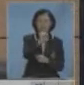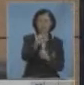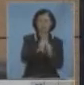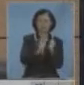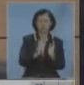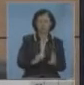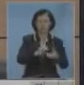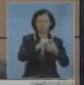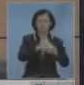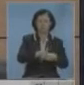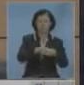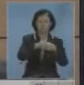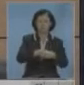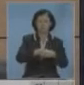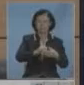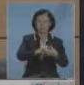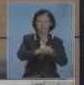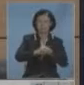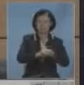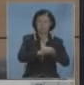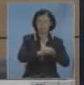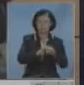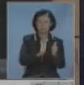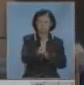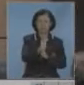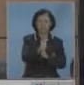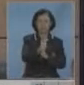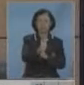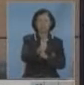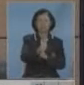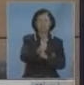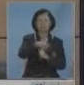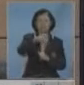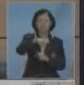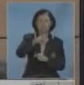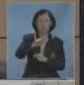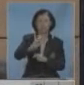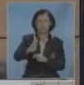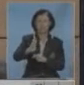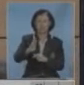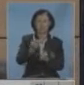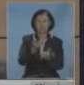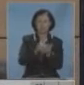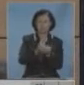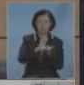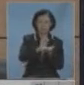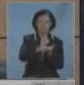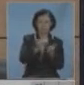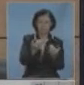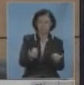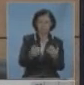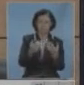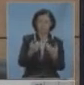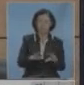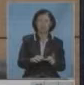ให้ความร่วมมือในการที่จะผ่านร่างพระราชบัญญัติงบประมาณฉบับนี้อยู่แล้วท่านประธาน